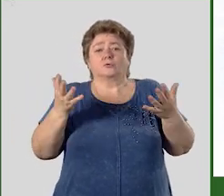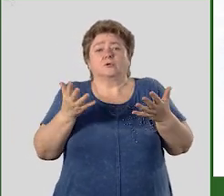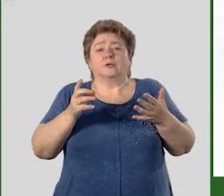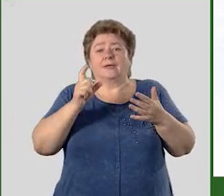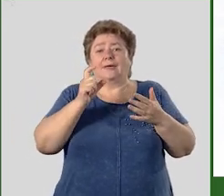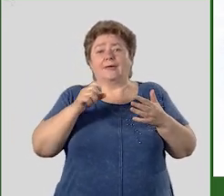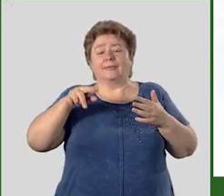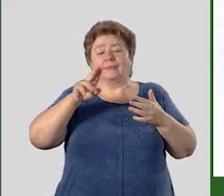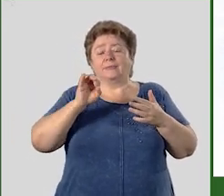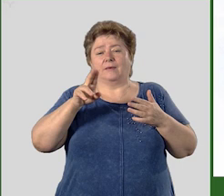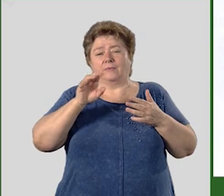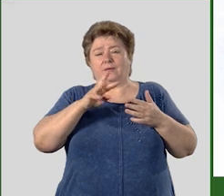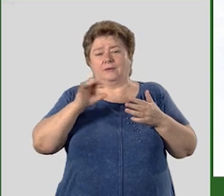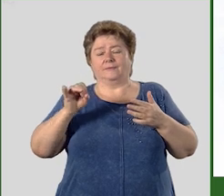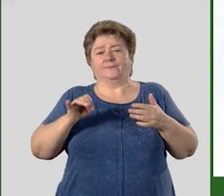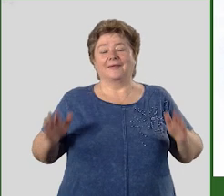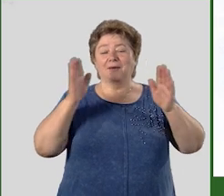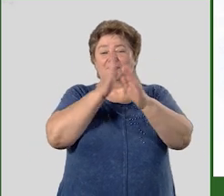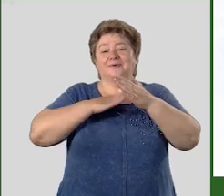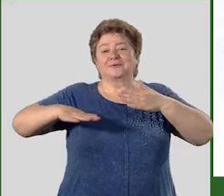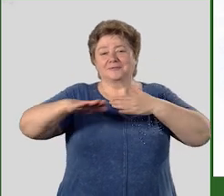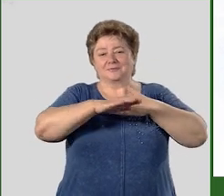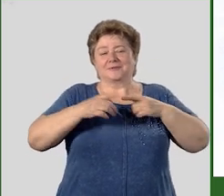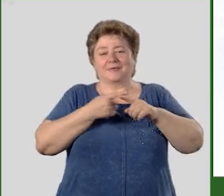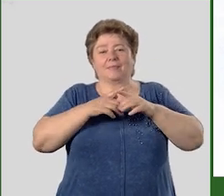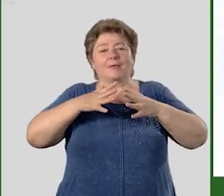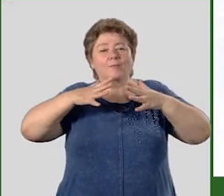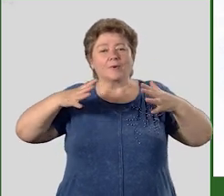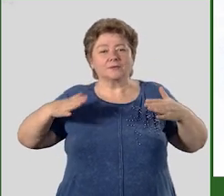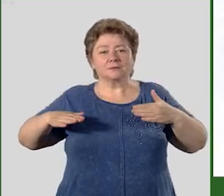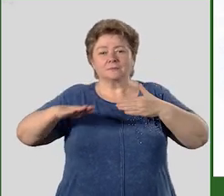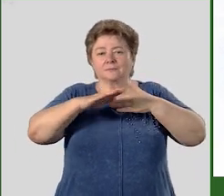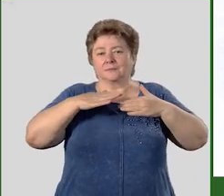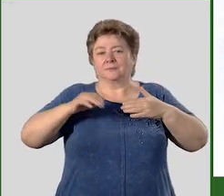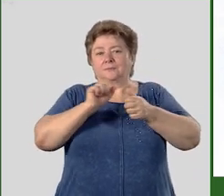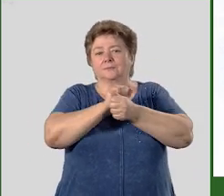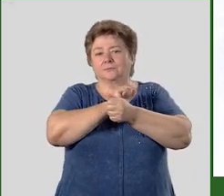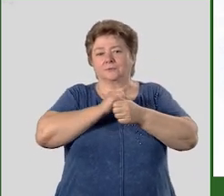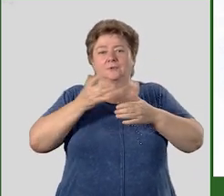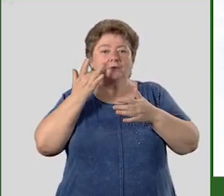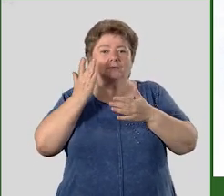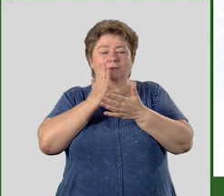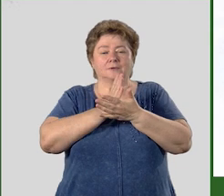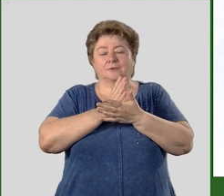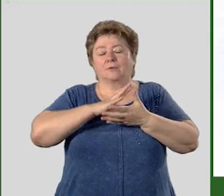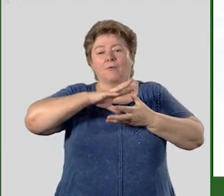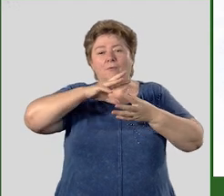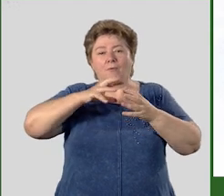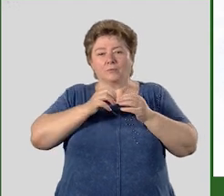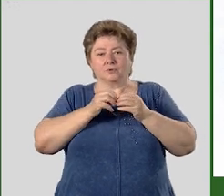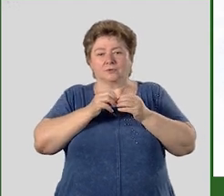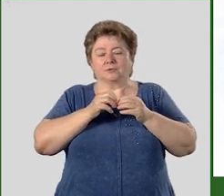такие эндемики. Природная зона – это большие участки суши, обладающие